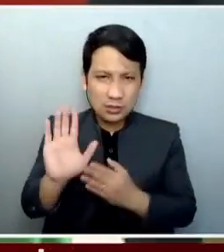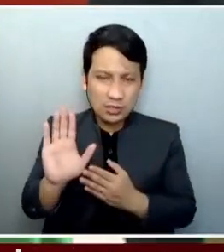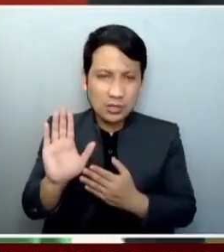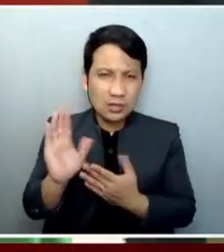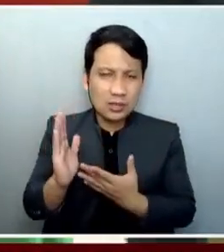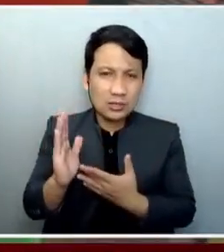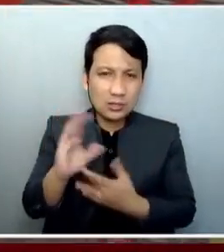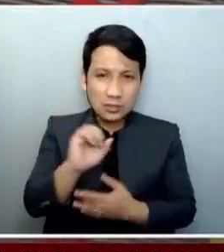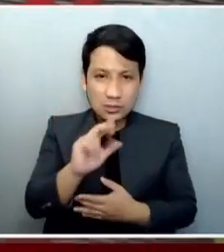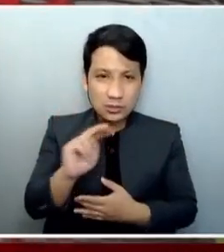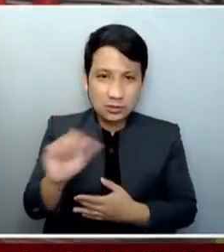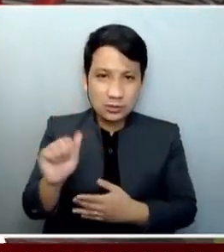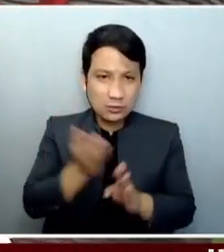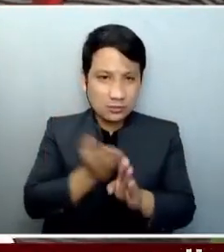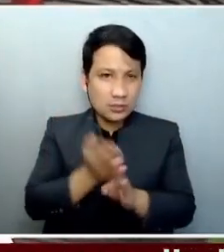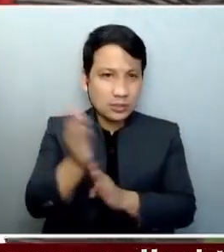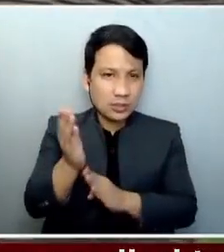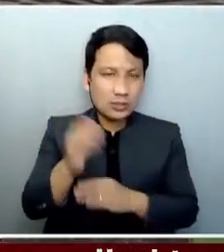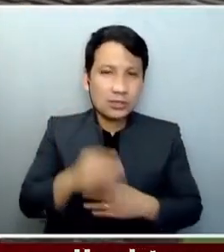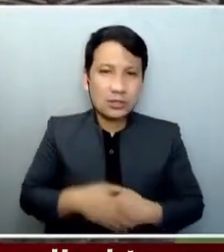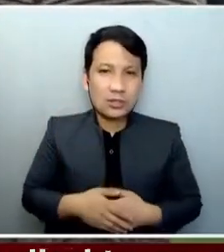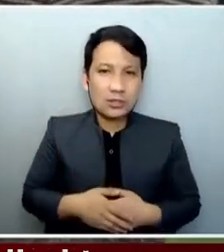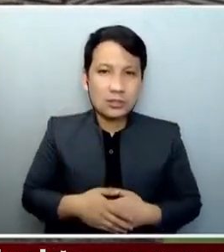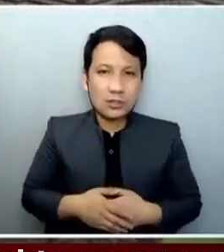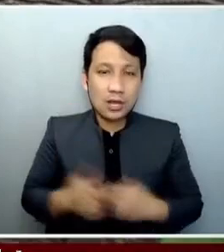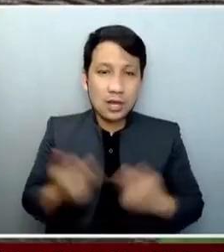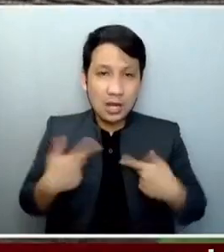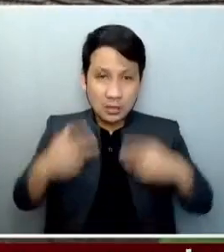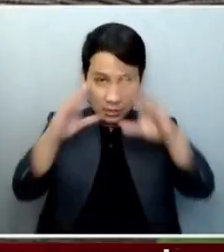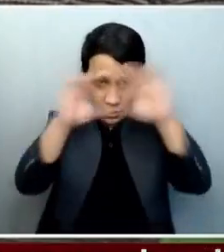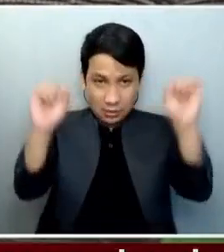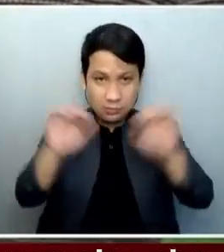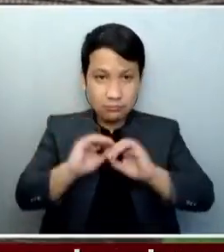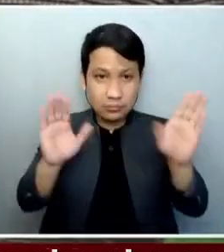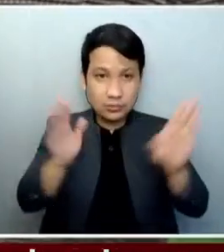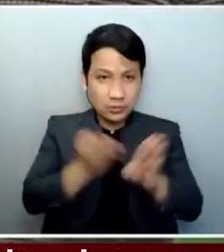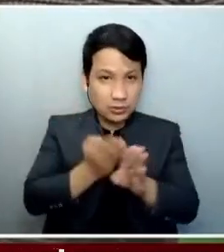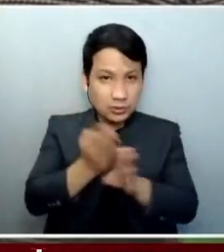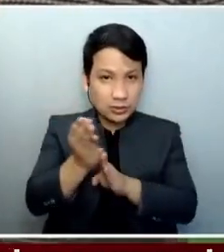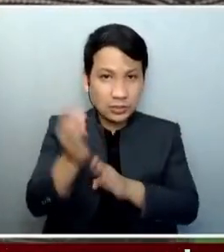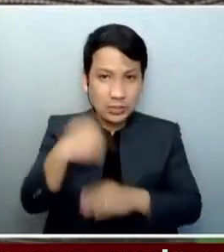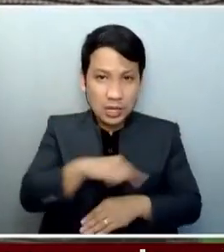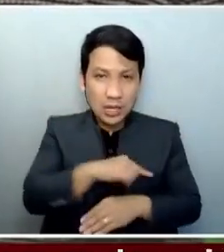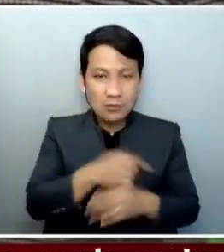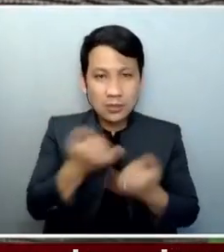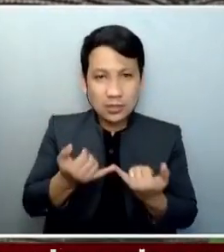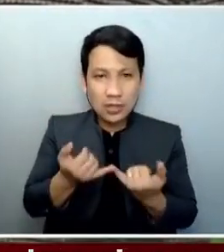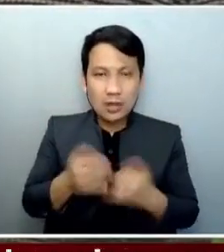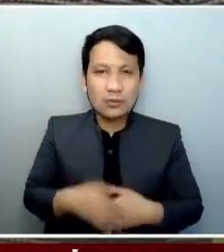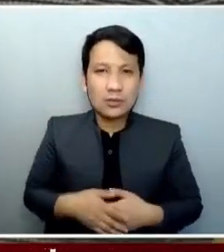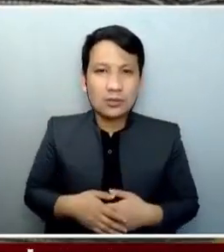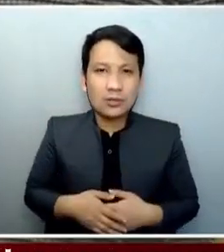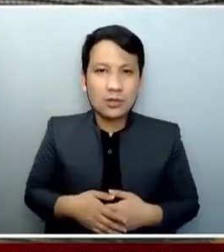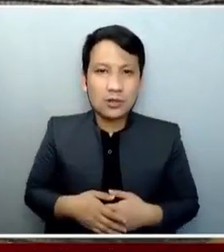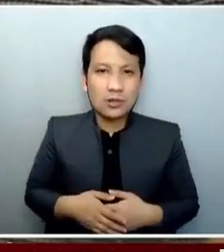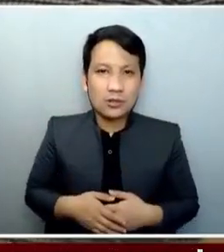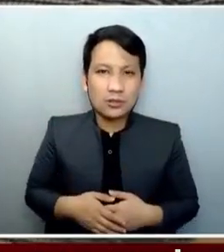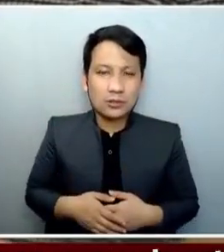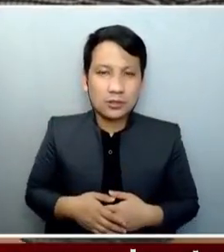SONA, it's direction. The President has to make it very clear anong direction natin and really has to